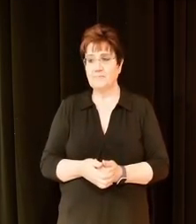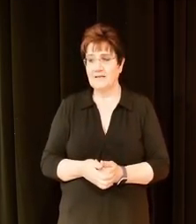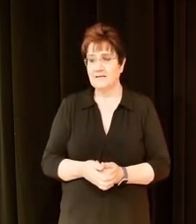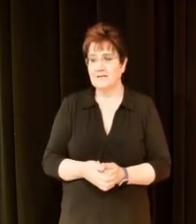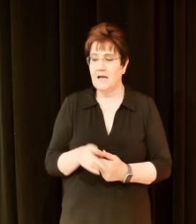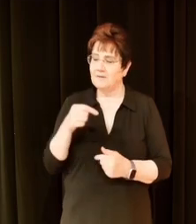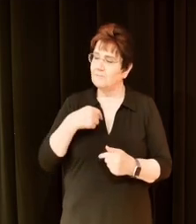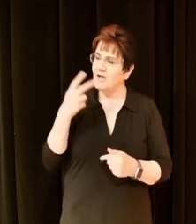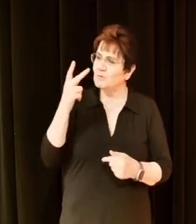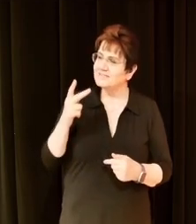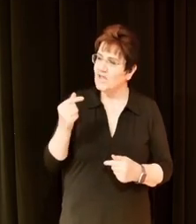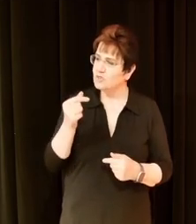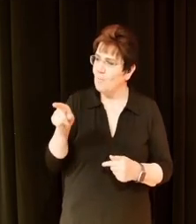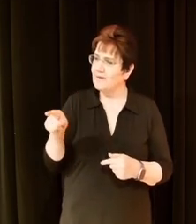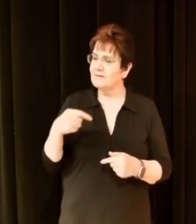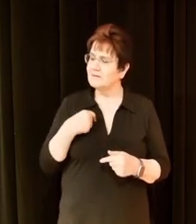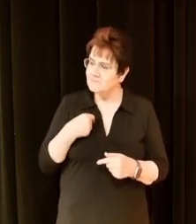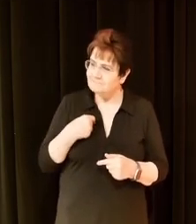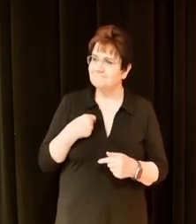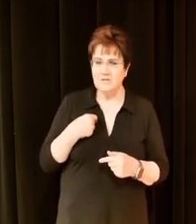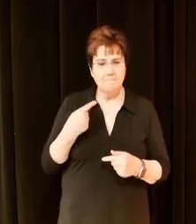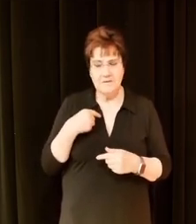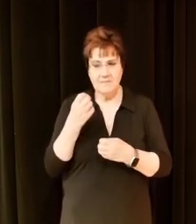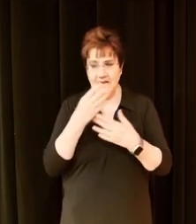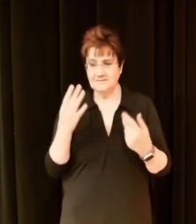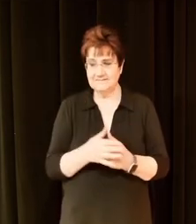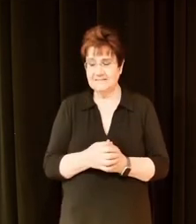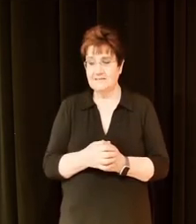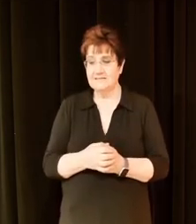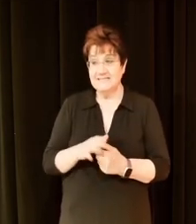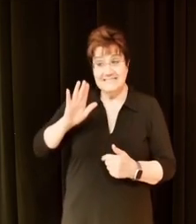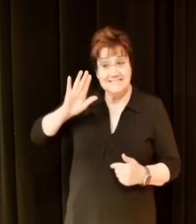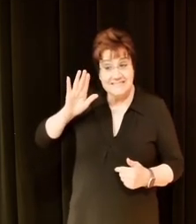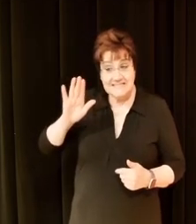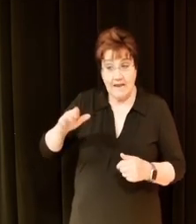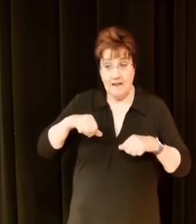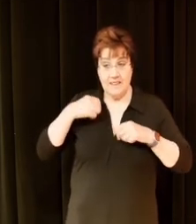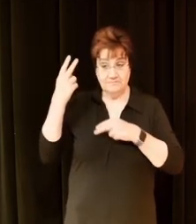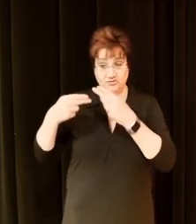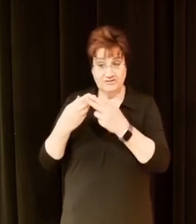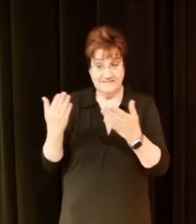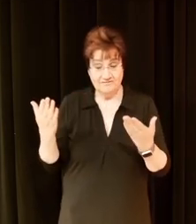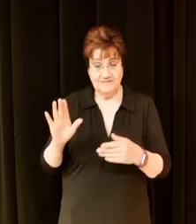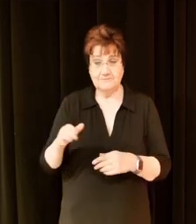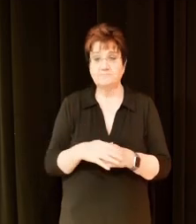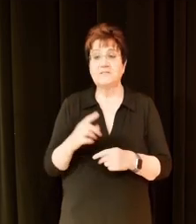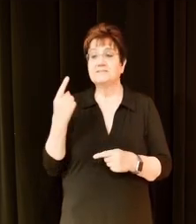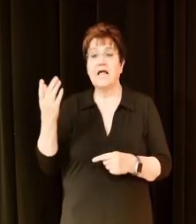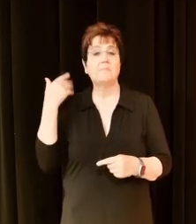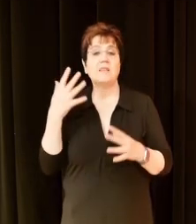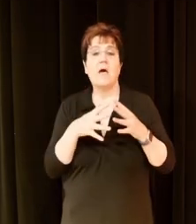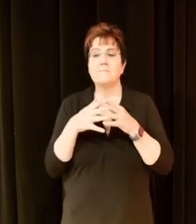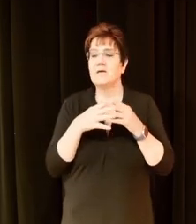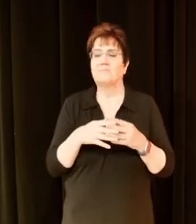immer sehr begeistert, ist als Künstler nur eine kleine Geschichte aus seiner Geschichte. Er hat an den besten Colleges in